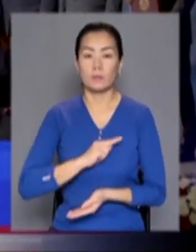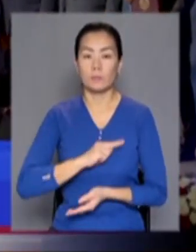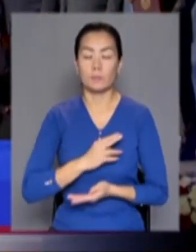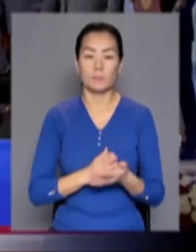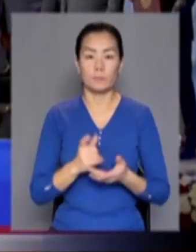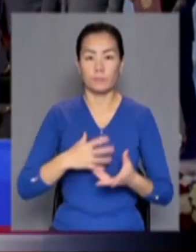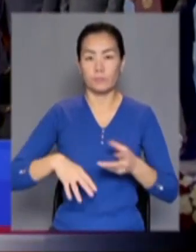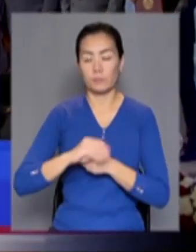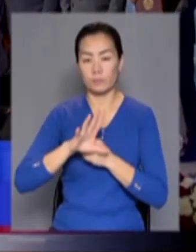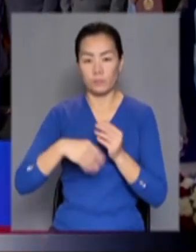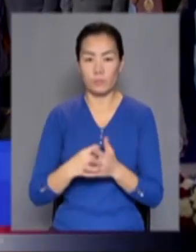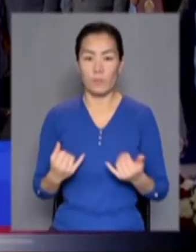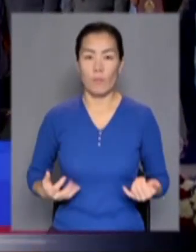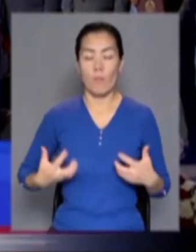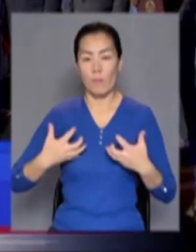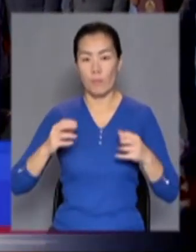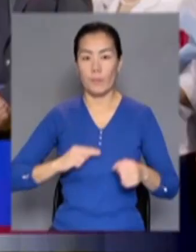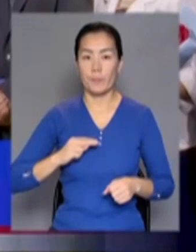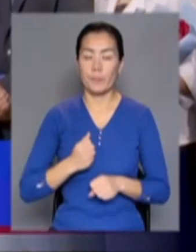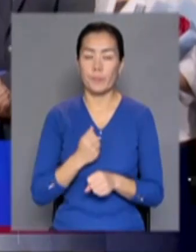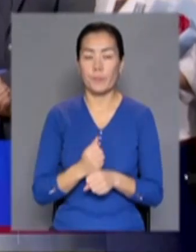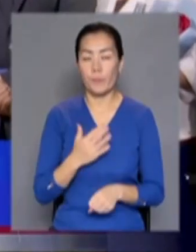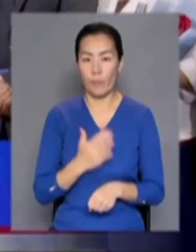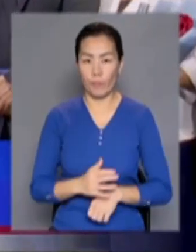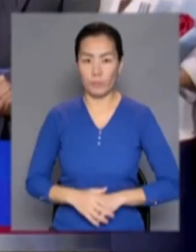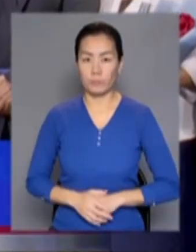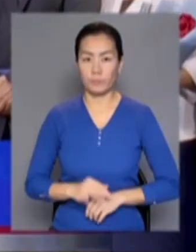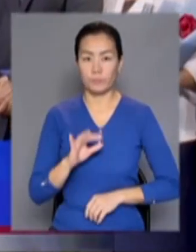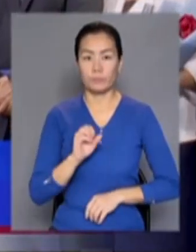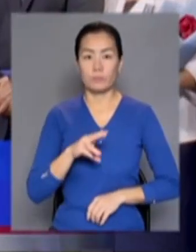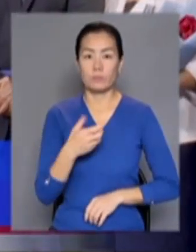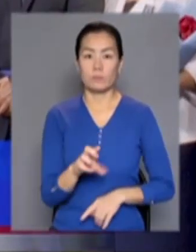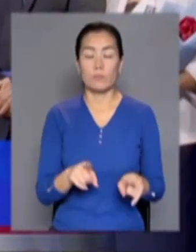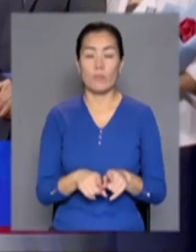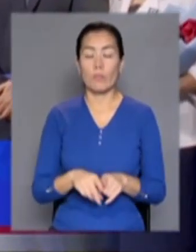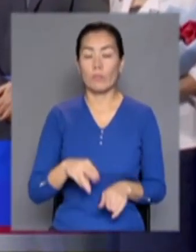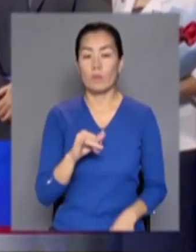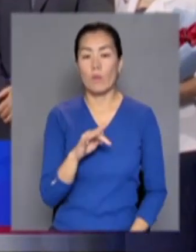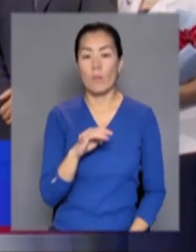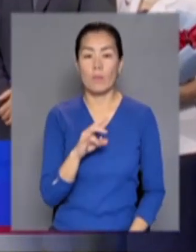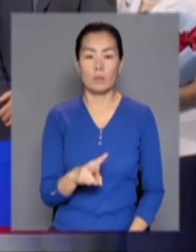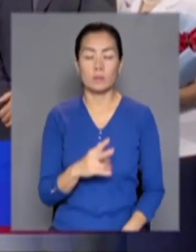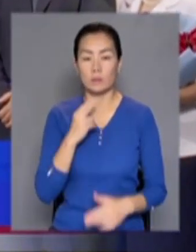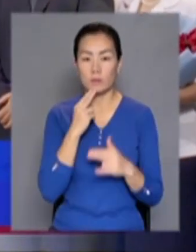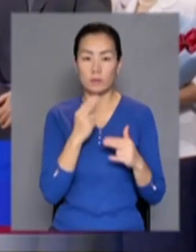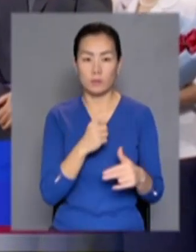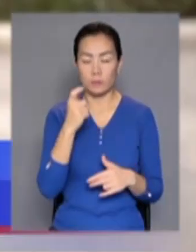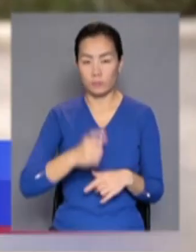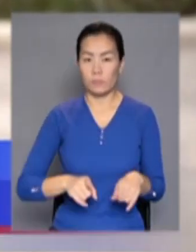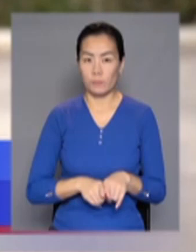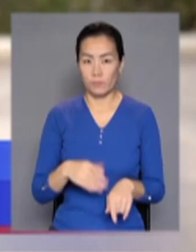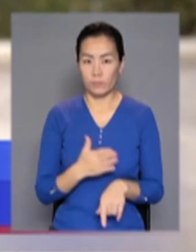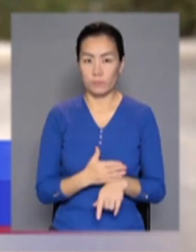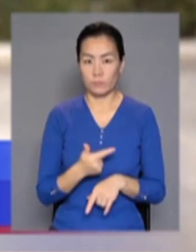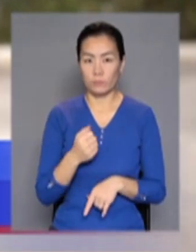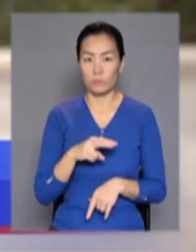келген қаламгер сол күннен бастап табан аудармастан еңбек етіп келеді. Исатай Балмағанбетовке Тауман Амандосовтың тікелей назары түскен адам дейді.